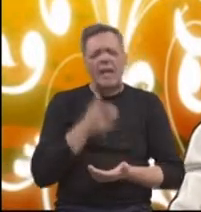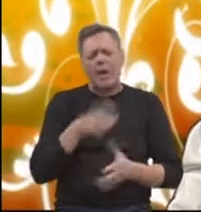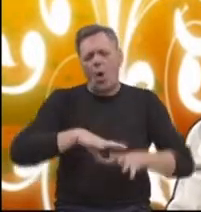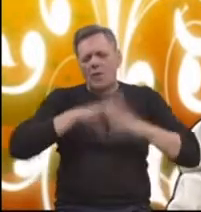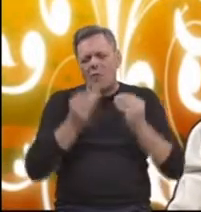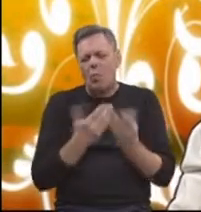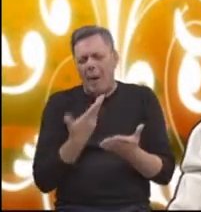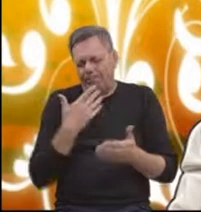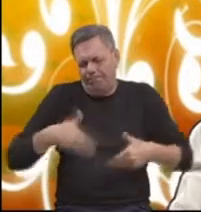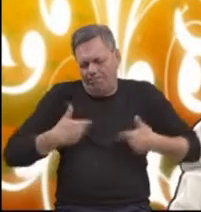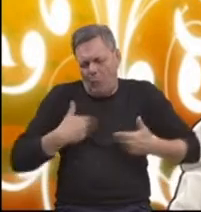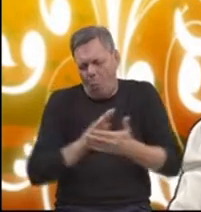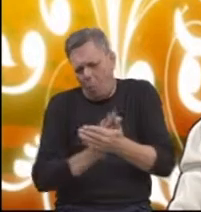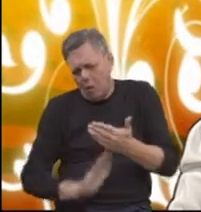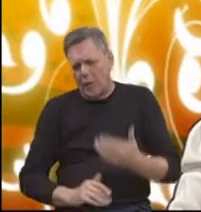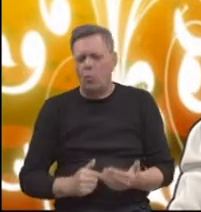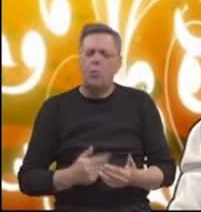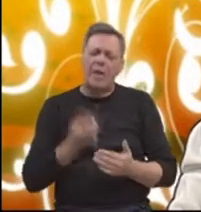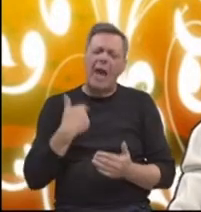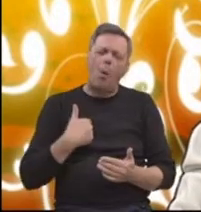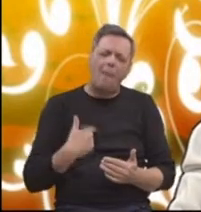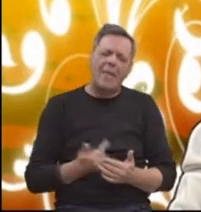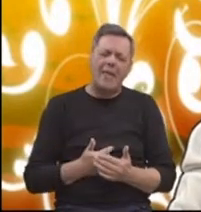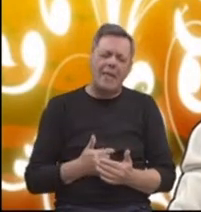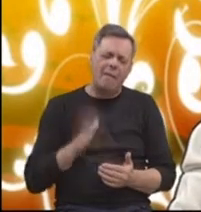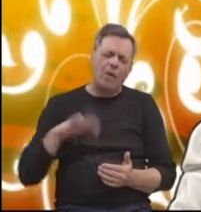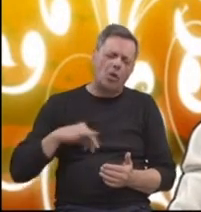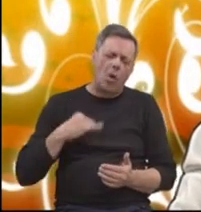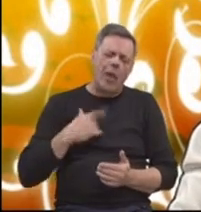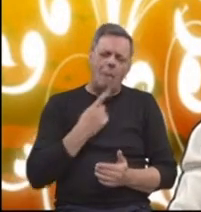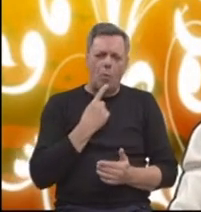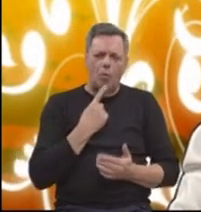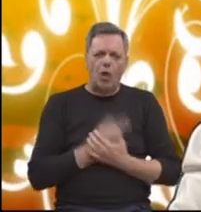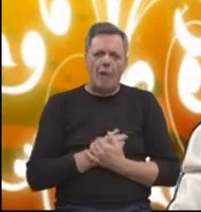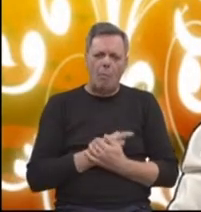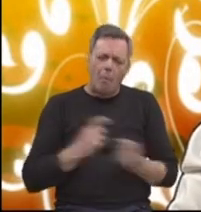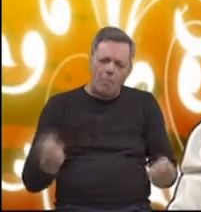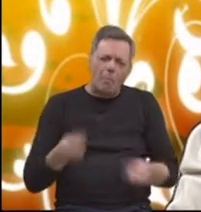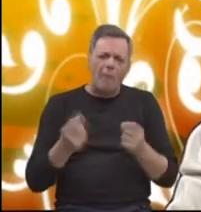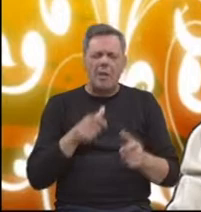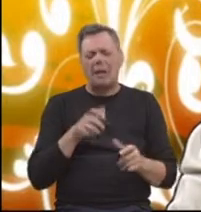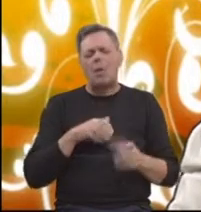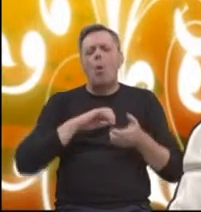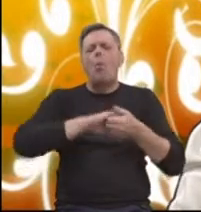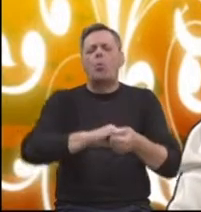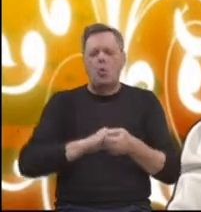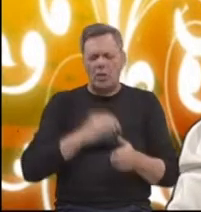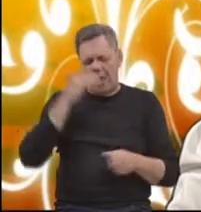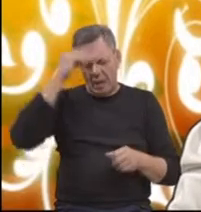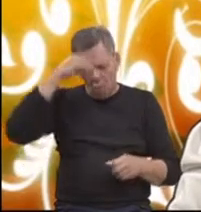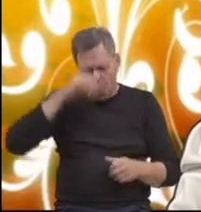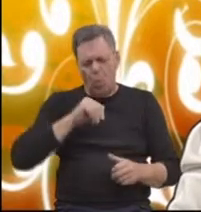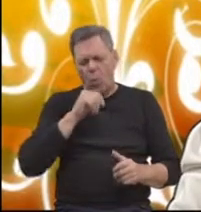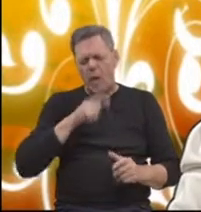u začetku. Usudila bi se reći, iako mi evo definitivno godinama već pokušavamo promovirati, udružiti struku, povezati je sa